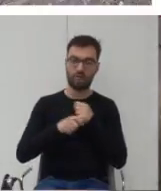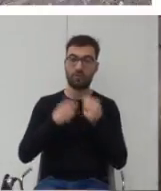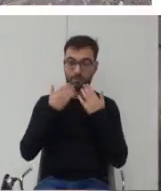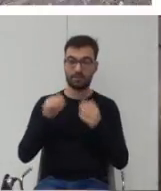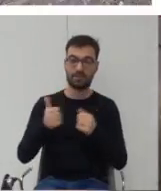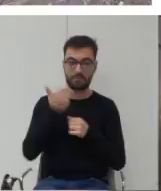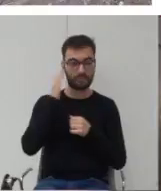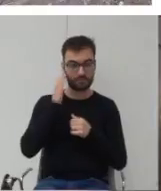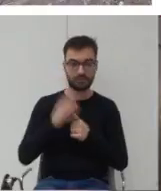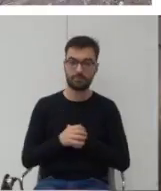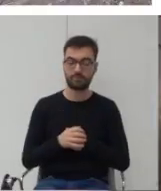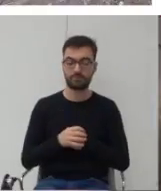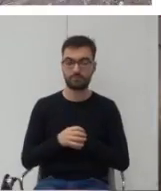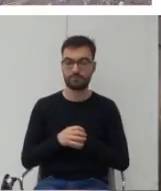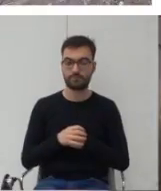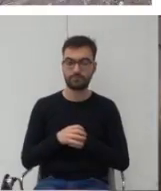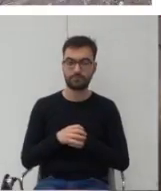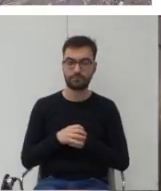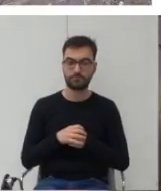właśnie